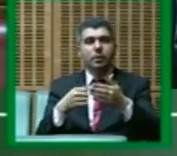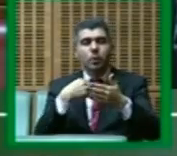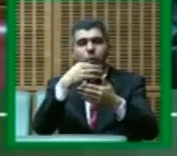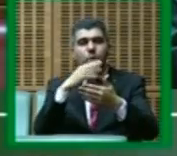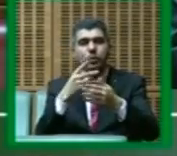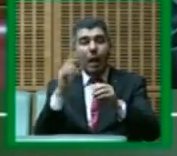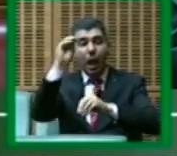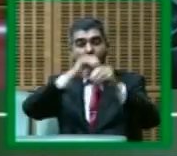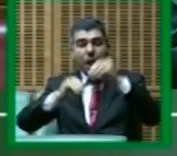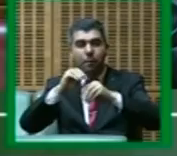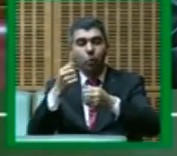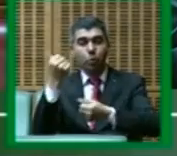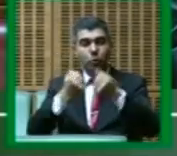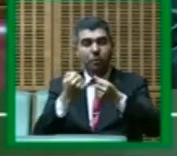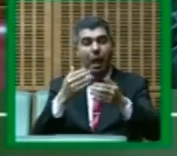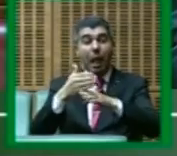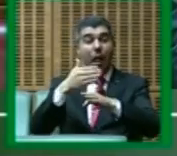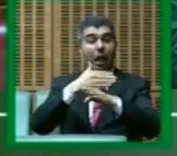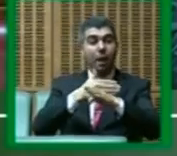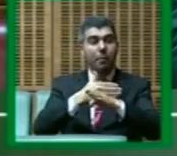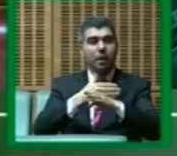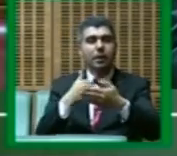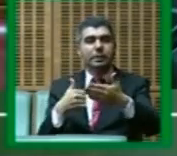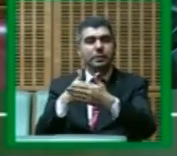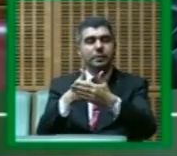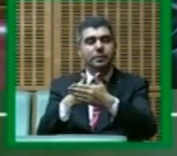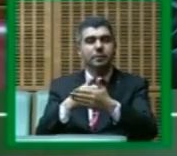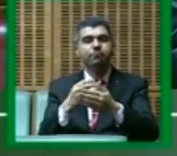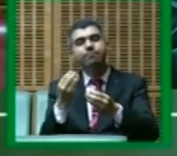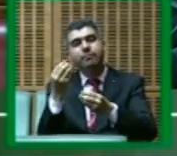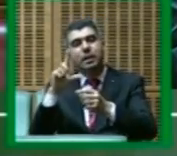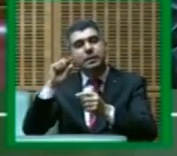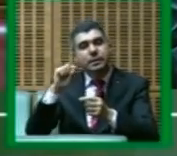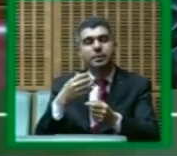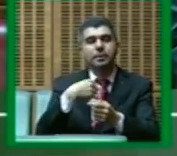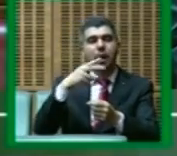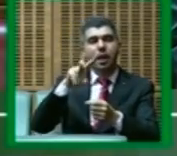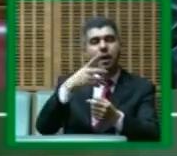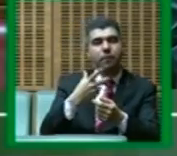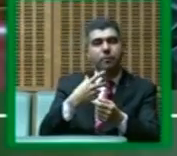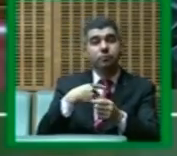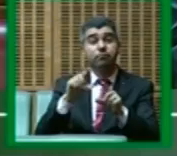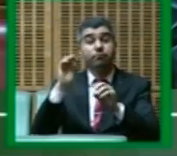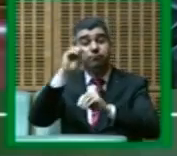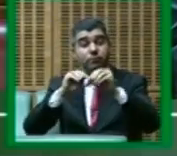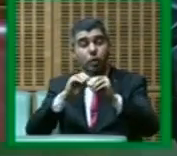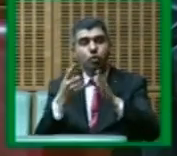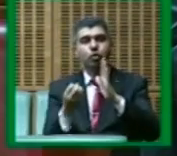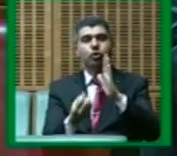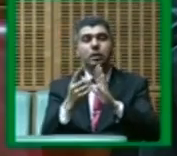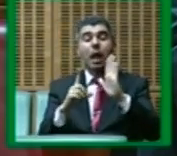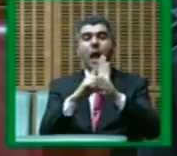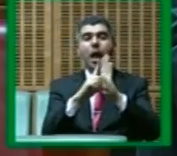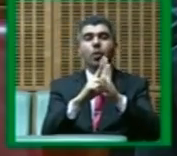السير. لا يخفى عليكم على أنه هذا القطاع بالفعل فيه عديد من الإجراءات اللي جات جزء منها في المدونة ديال السير ديال